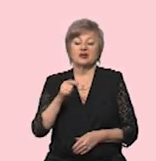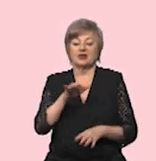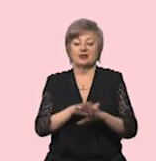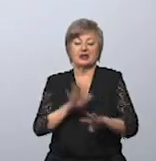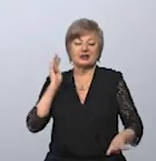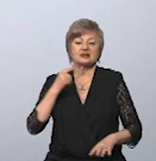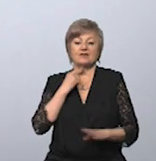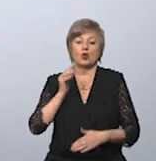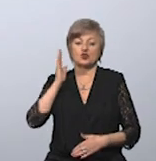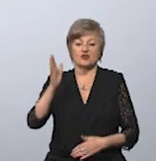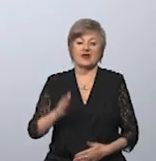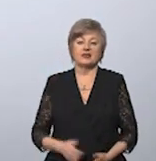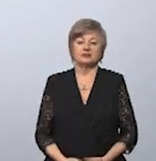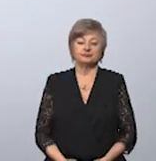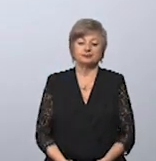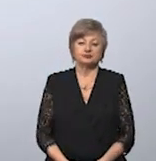голосування.